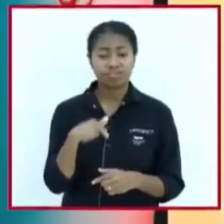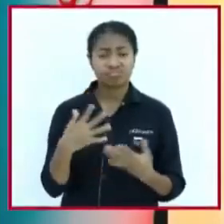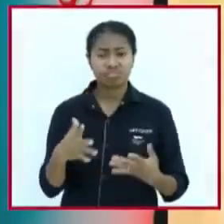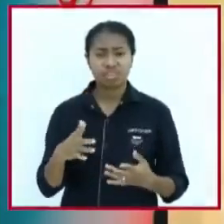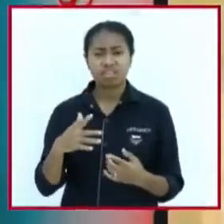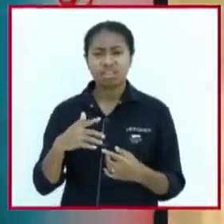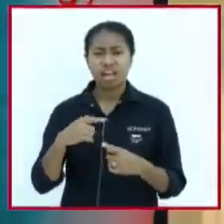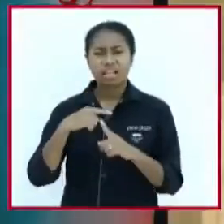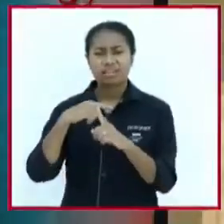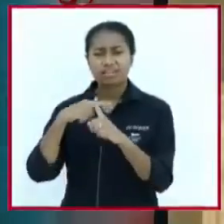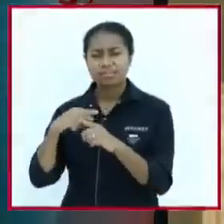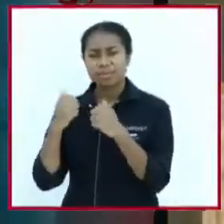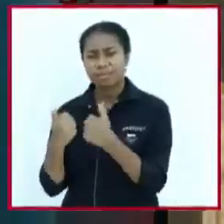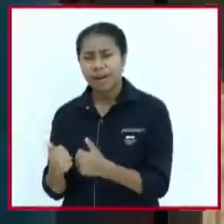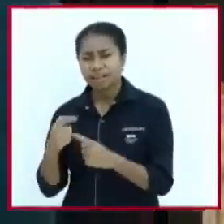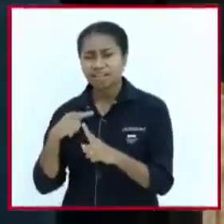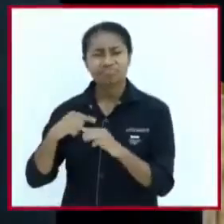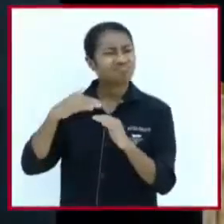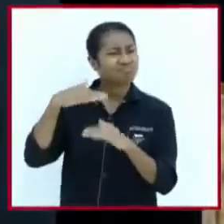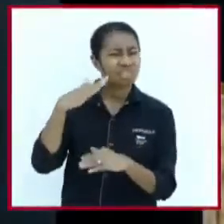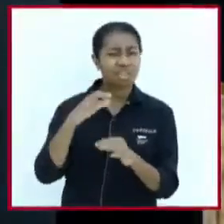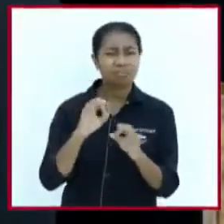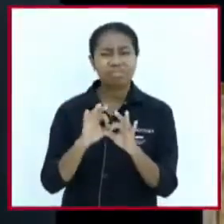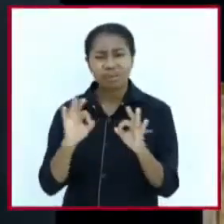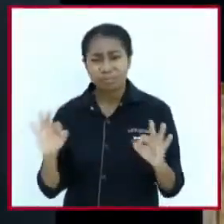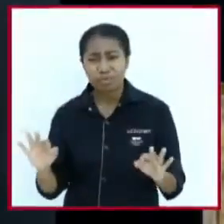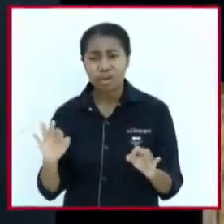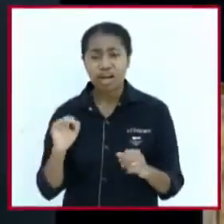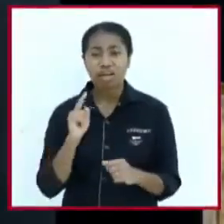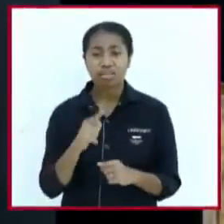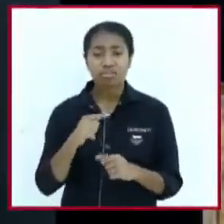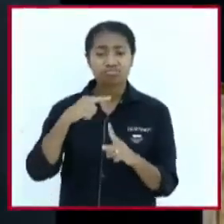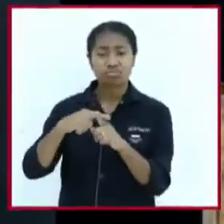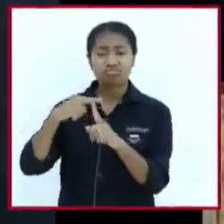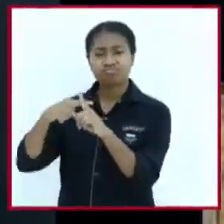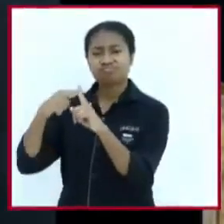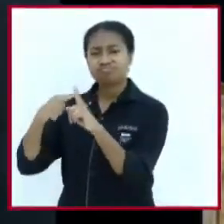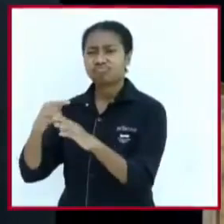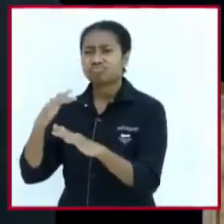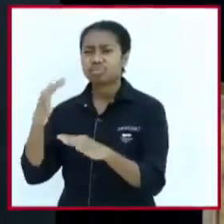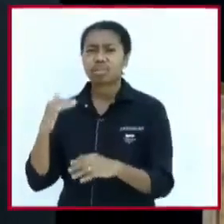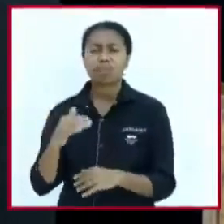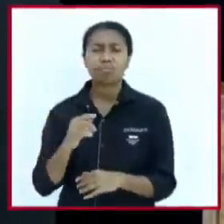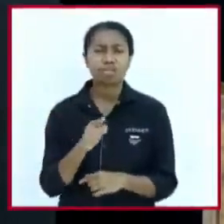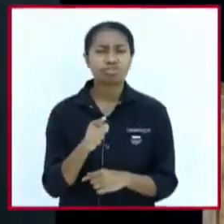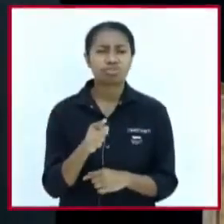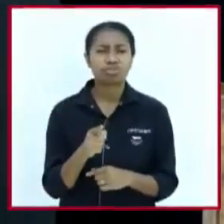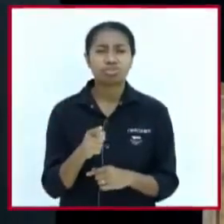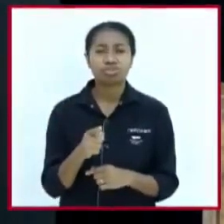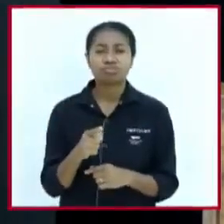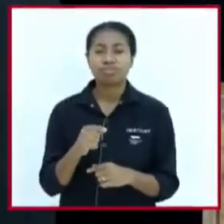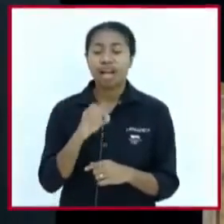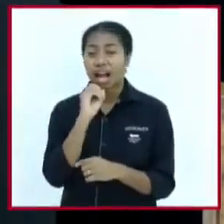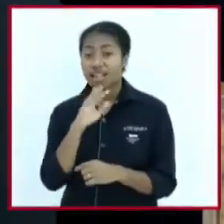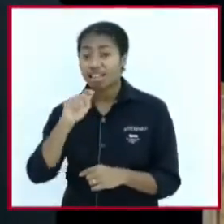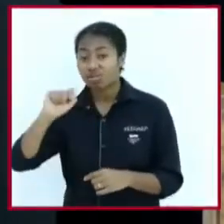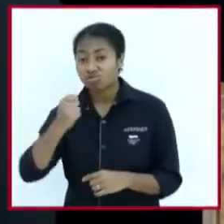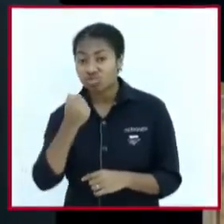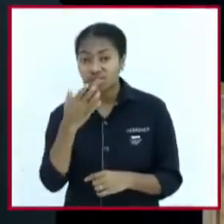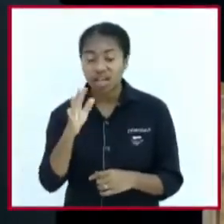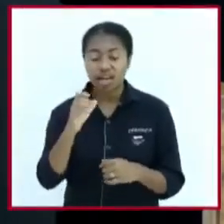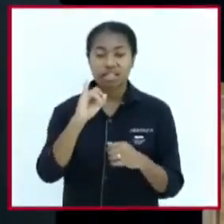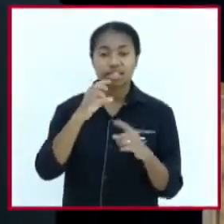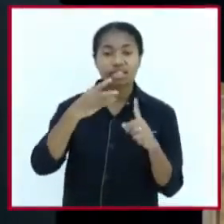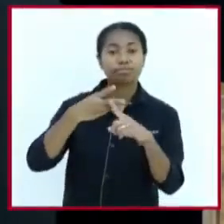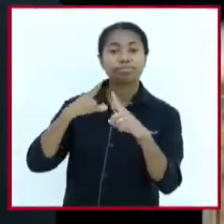tinggi lebih sempurna lebih menetap dan lebih lebih lebih lebih itulah kata kunci dalam surat Ibrani